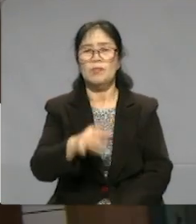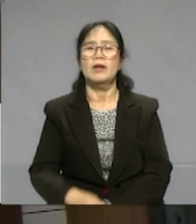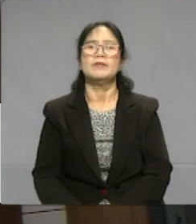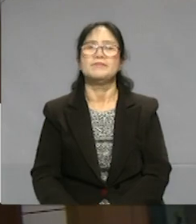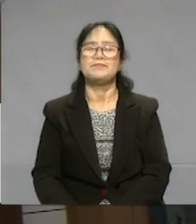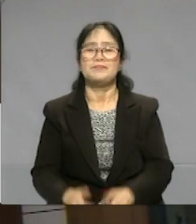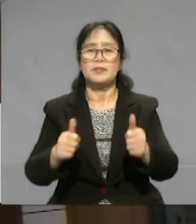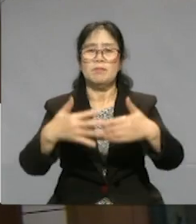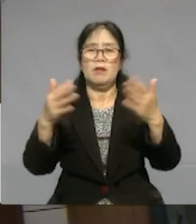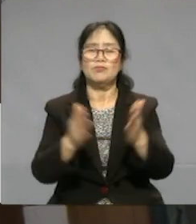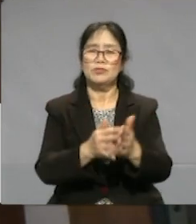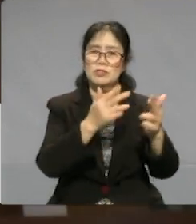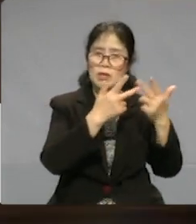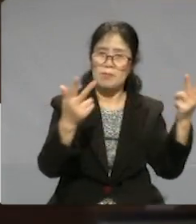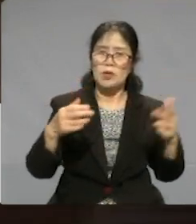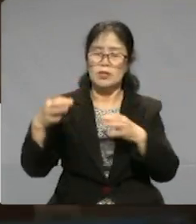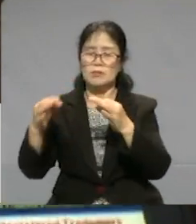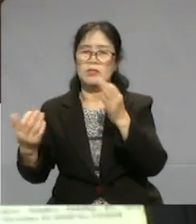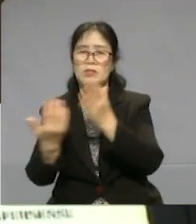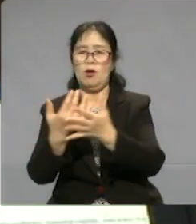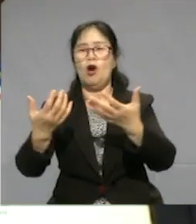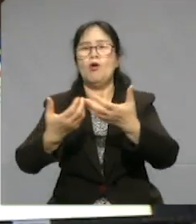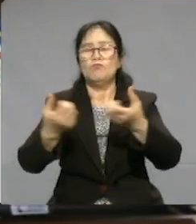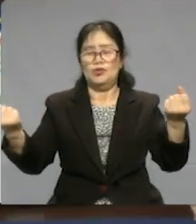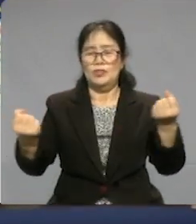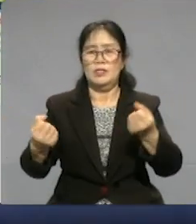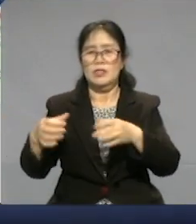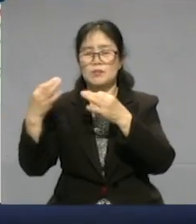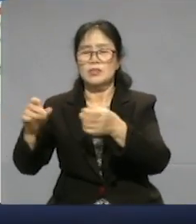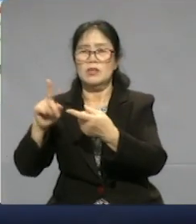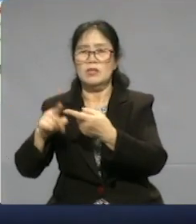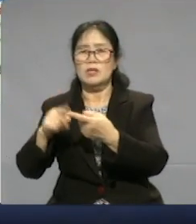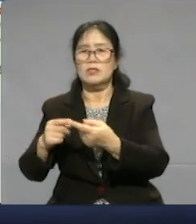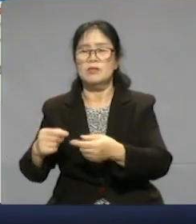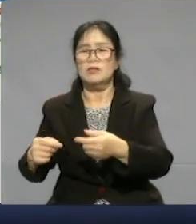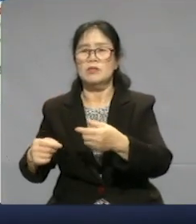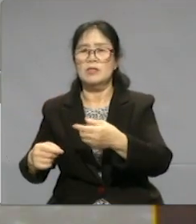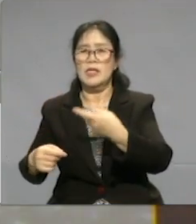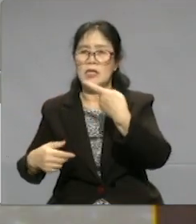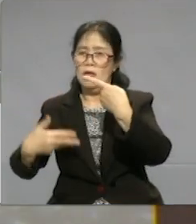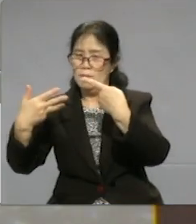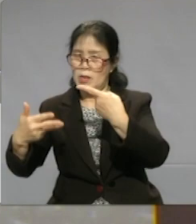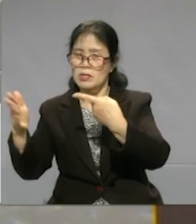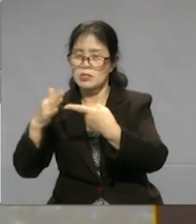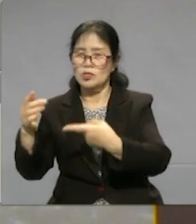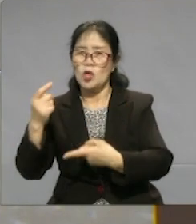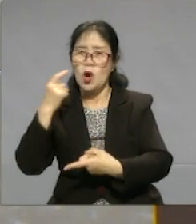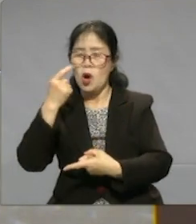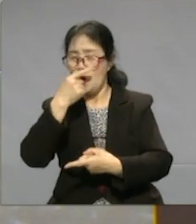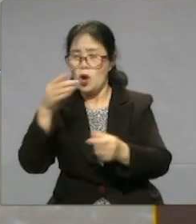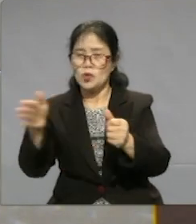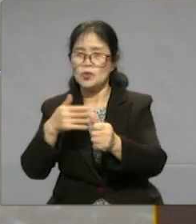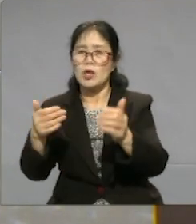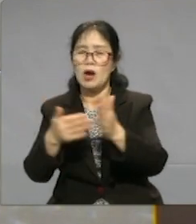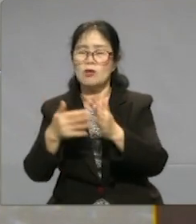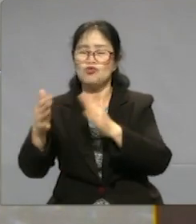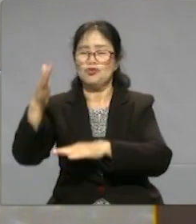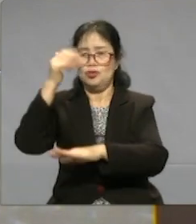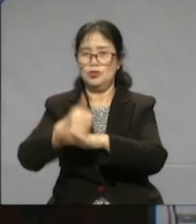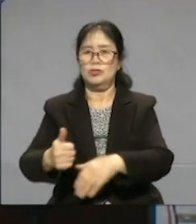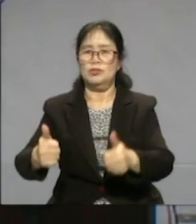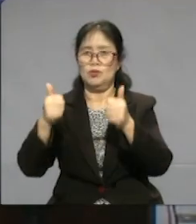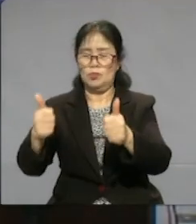재판부는이 대표와 김시 사건을 분리해 김씨에 대해선 이으면 다음 달 8일 서증 조사 후 결심 공판의 진행에